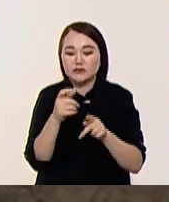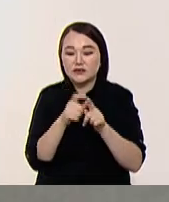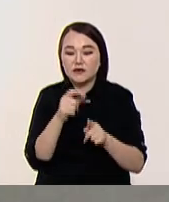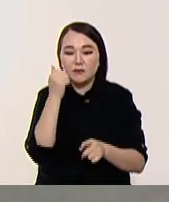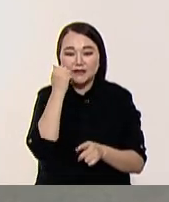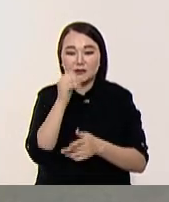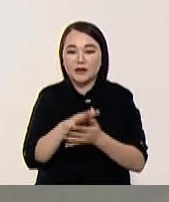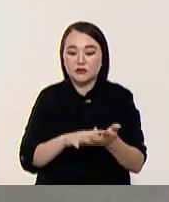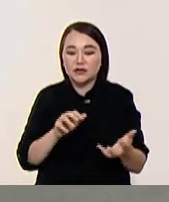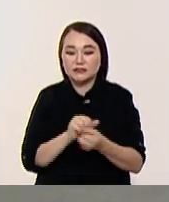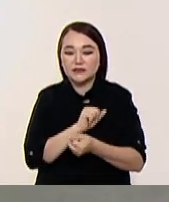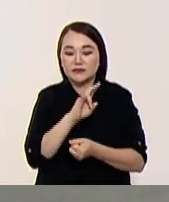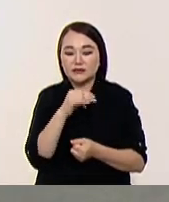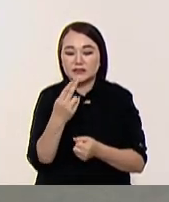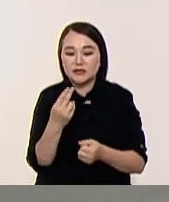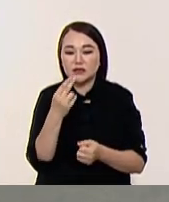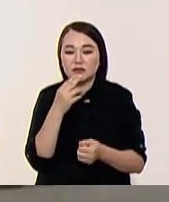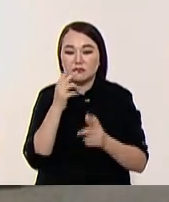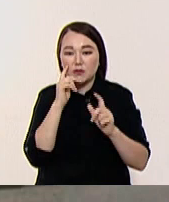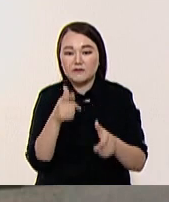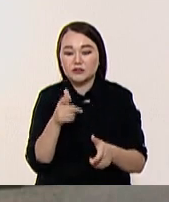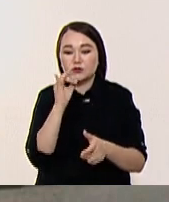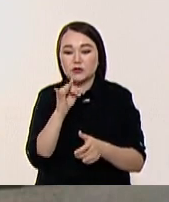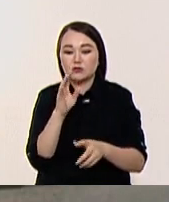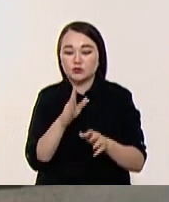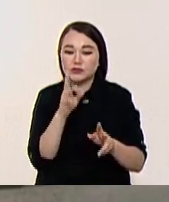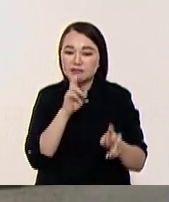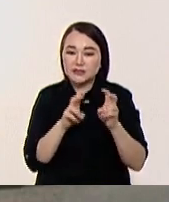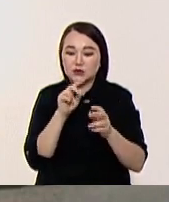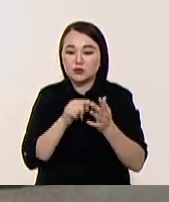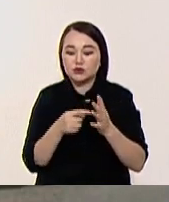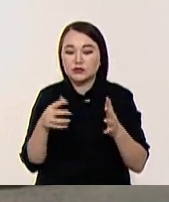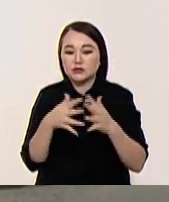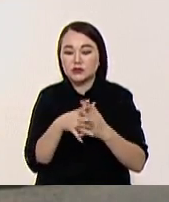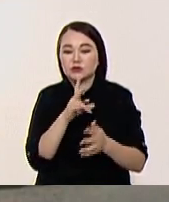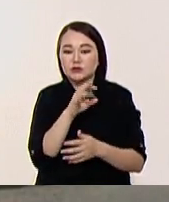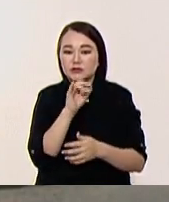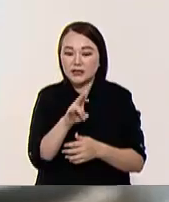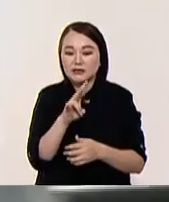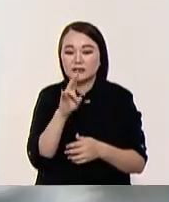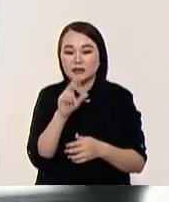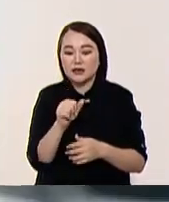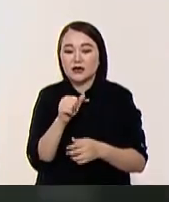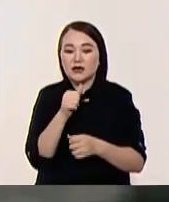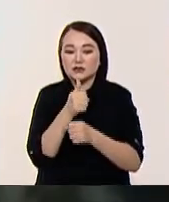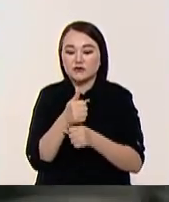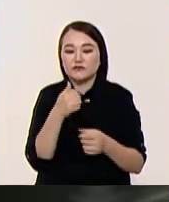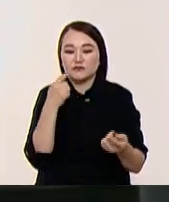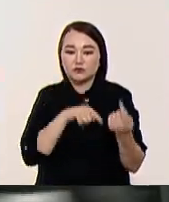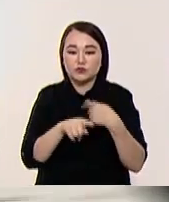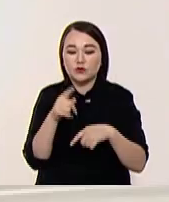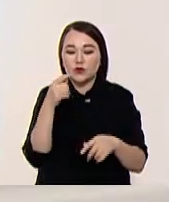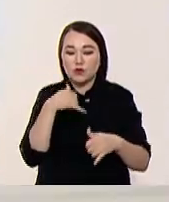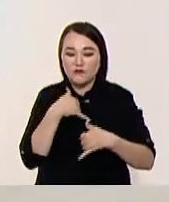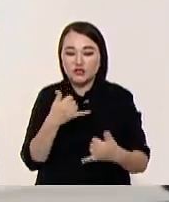Москва продолжит отстаивать национальную повестку, но будет искать точки соприкосновения с Нур-Султаном на основе взаимного уважения